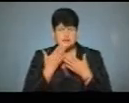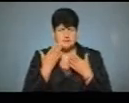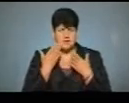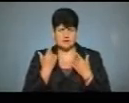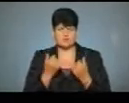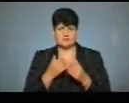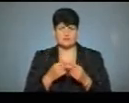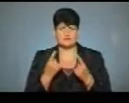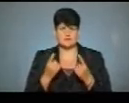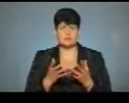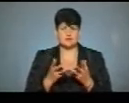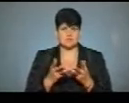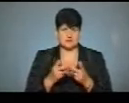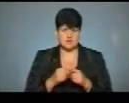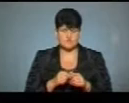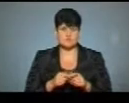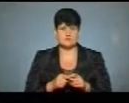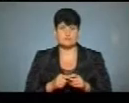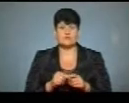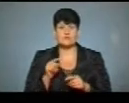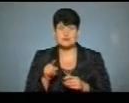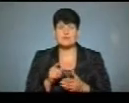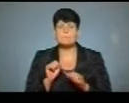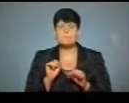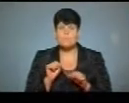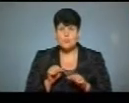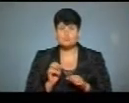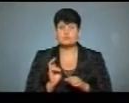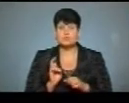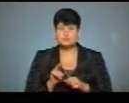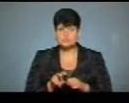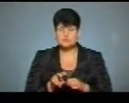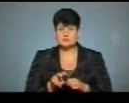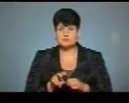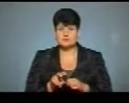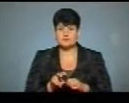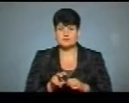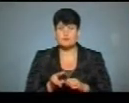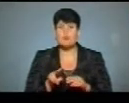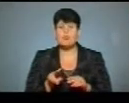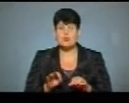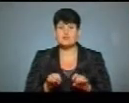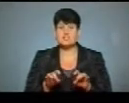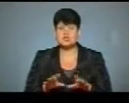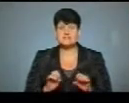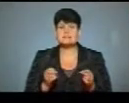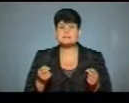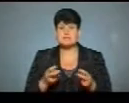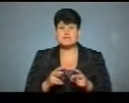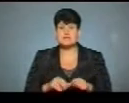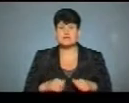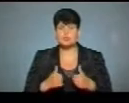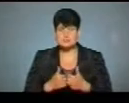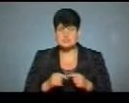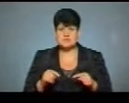кількості вакцин на той період, який би вони мали мати, вони можуть відвідувати по рішеннях спеціальних комісій, які створюються